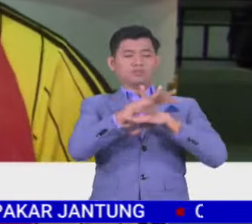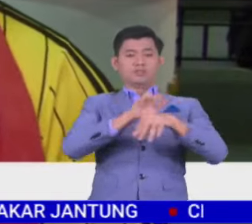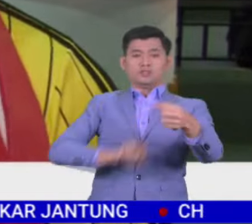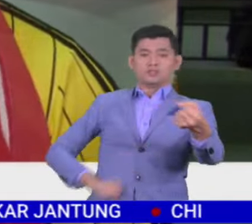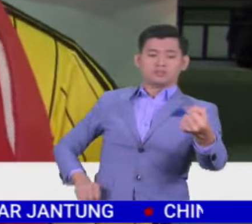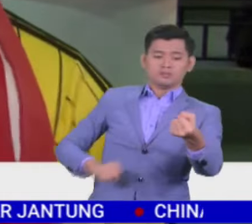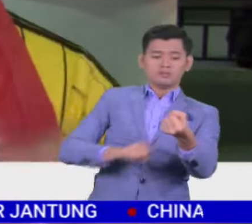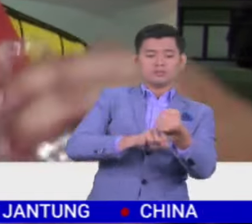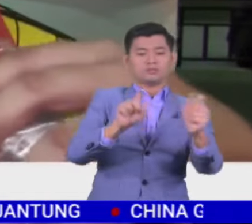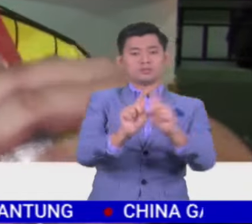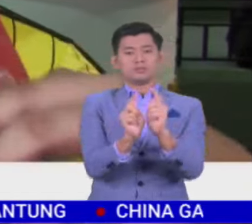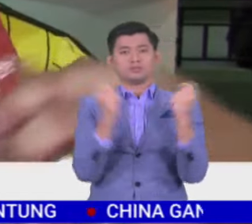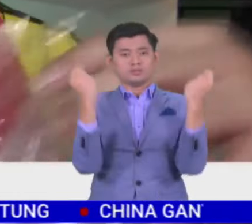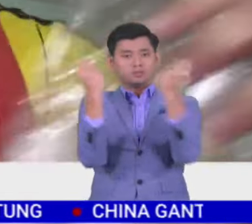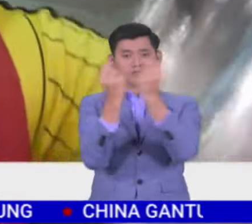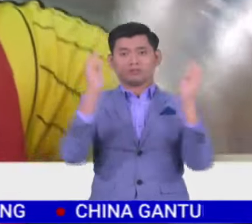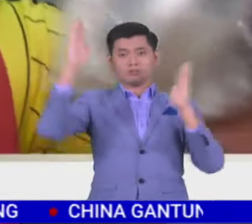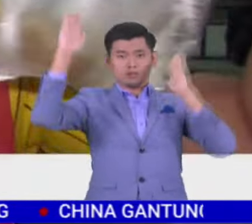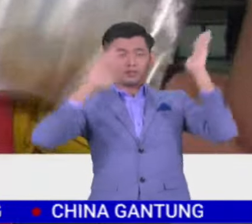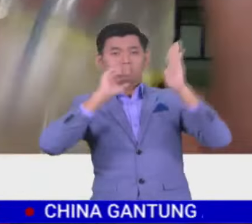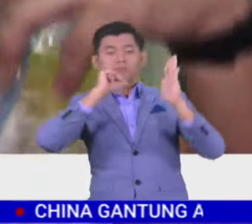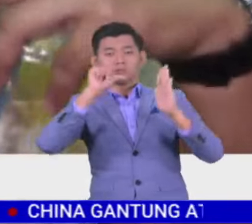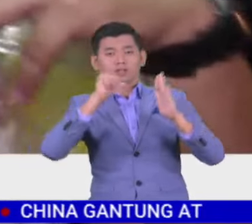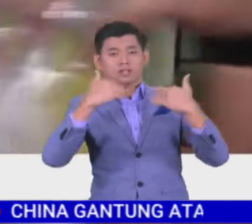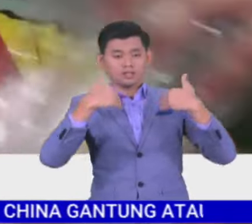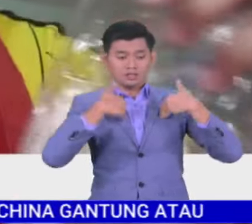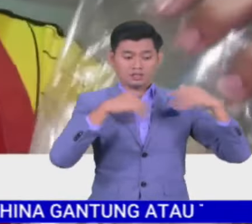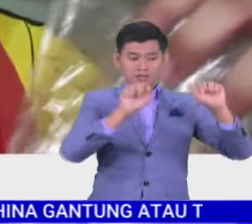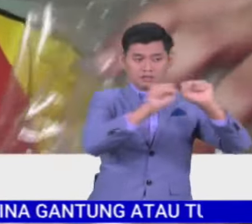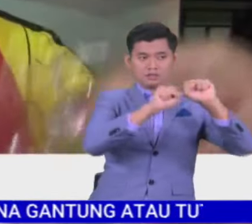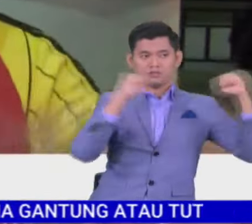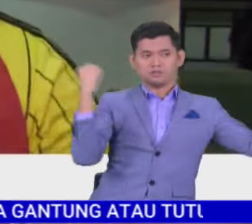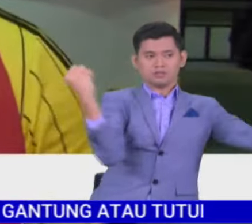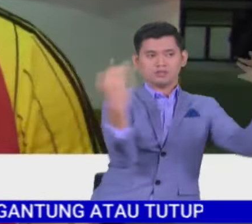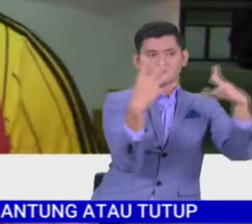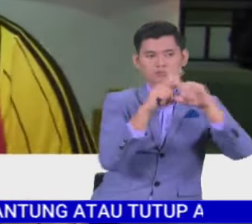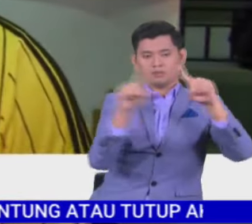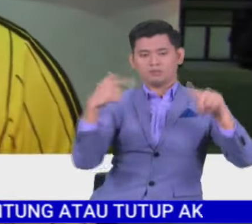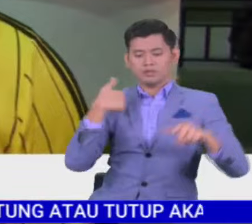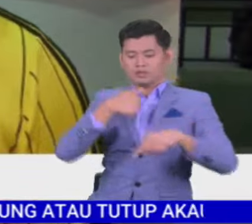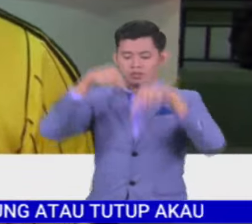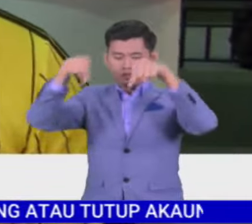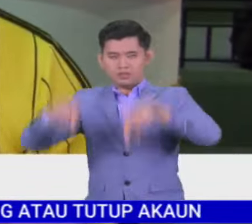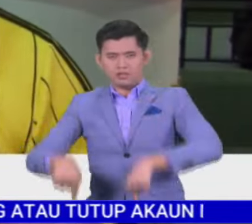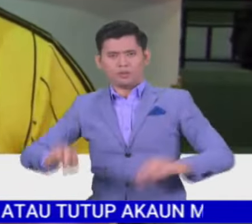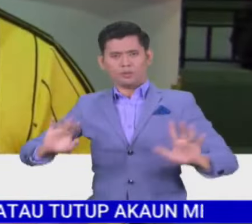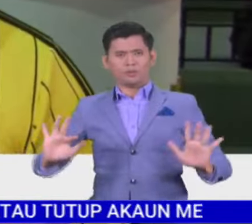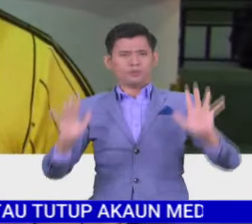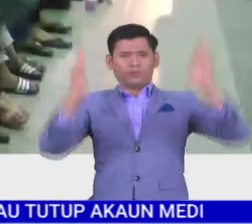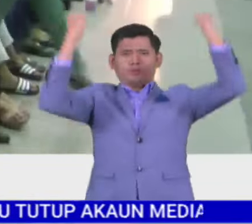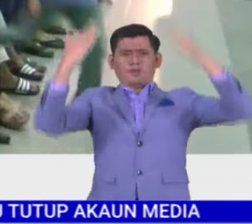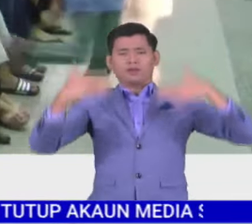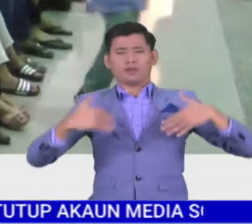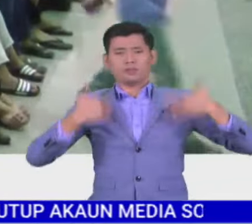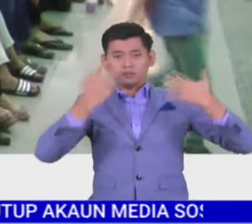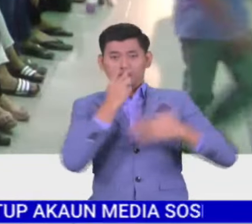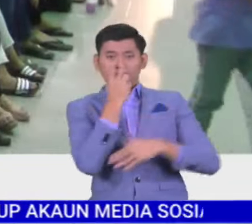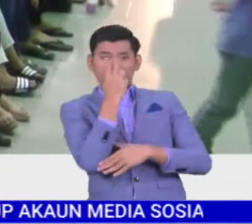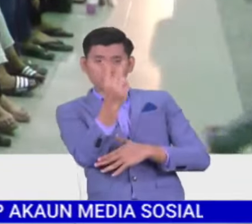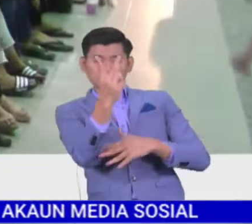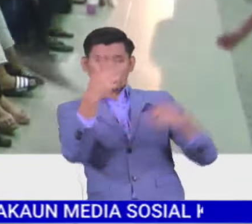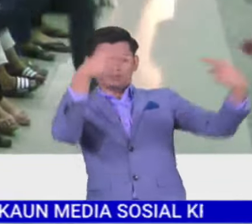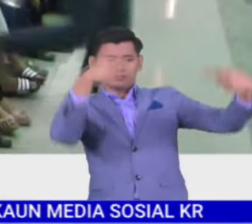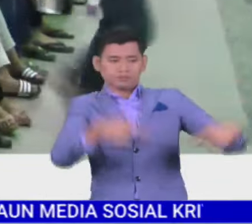melaya walaupun bukan di stadium tapi kita berada di sini kita bersorak dan gembira mereka ditemui RTM selepas